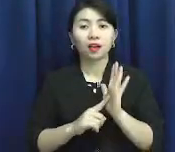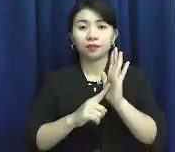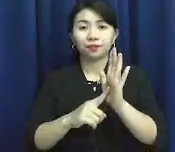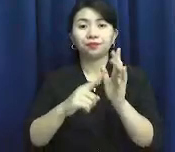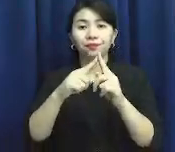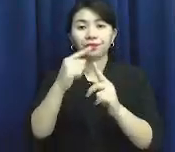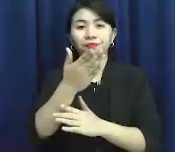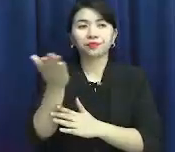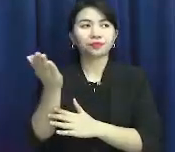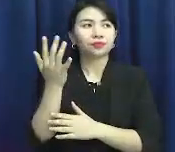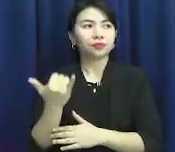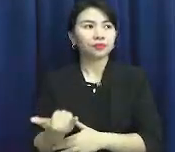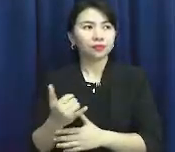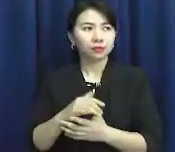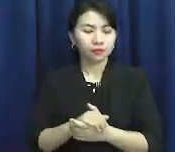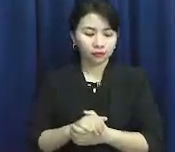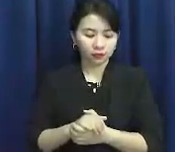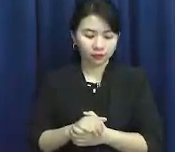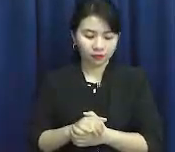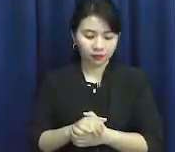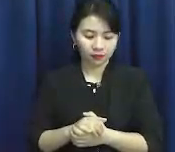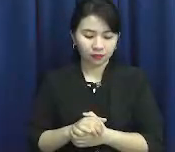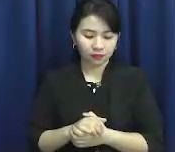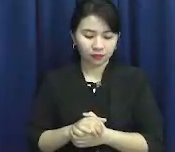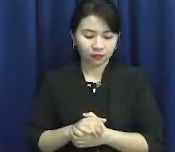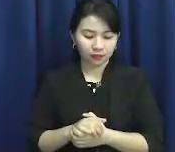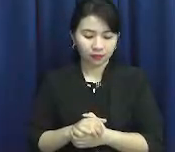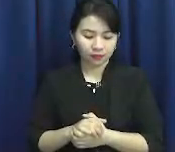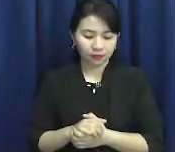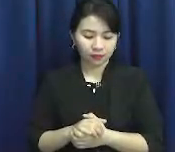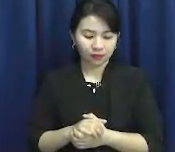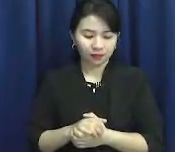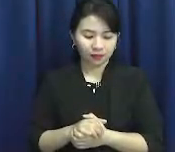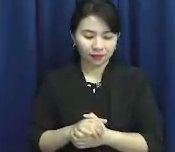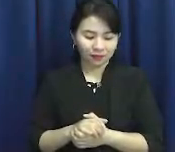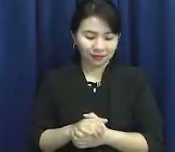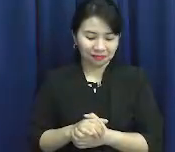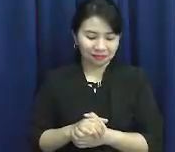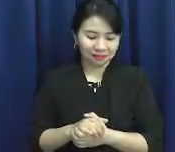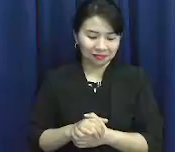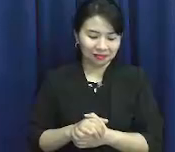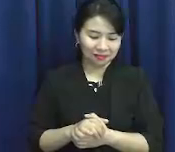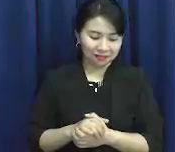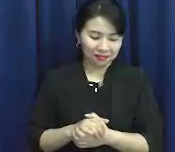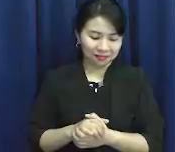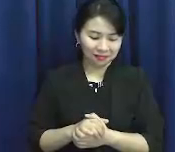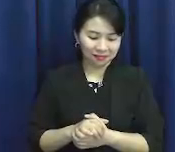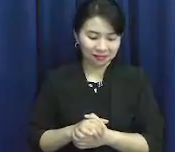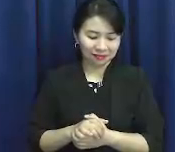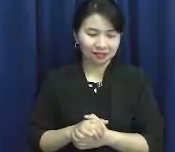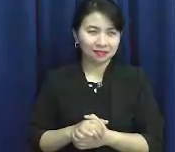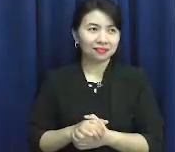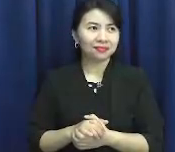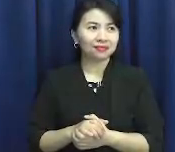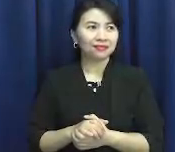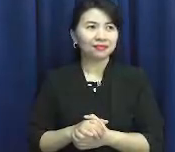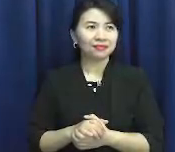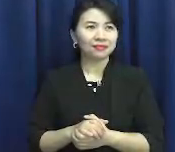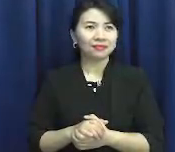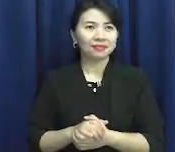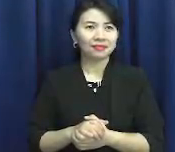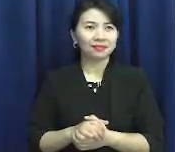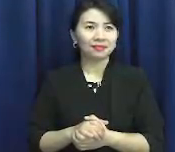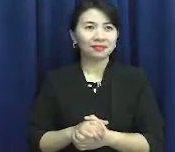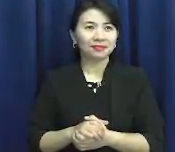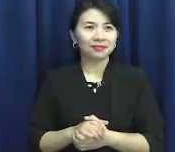Yan, medyo nag-glitch-glitch na yung screen natin. Ibig sabihin, paparating na yung ating ano. Yung ating logo dyan. Kasi nag-glitch-glitch na eh. Ha?